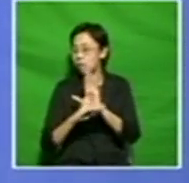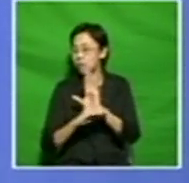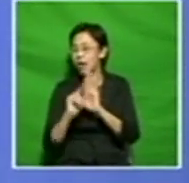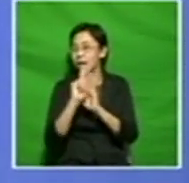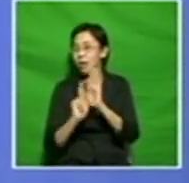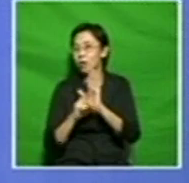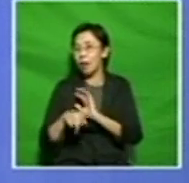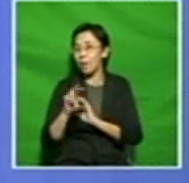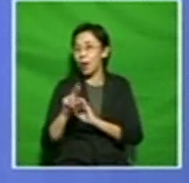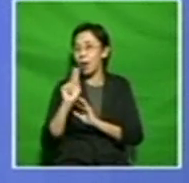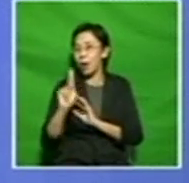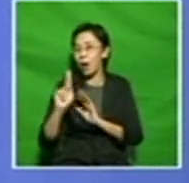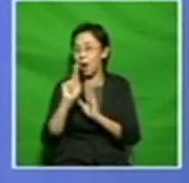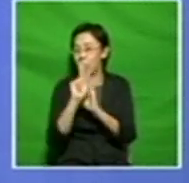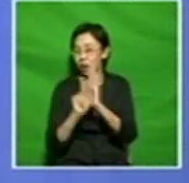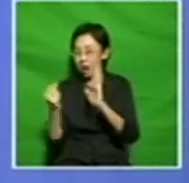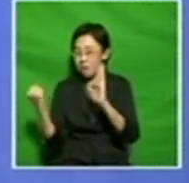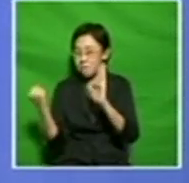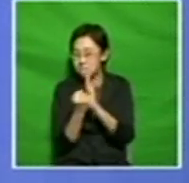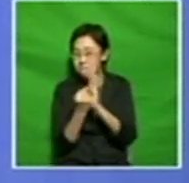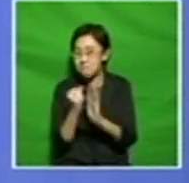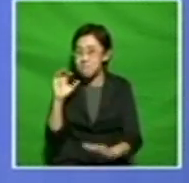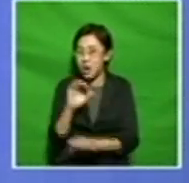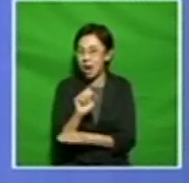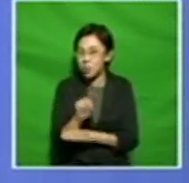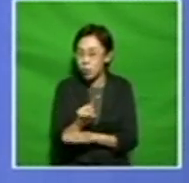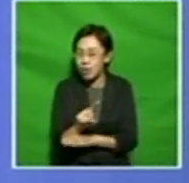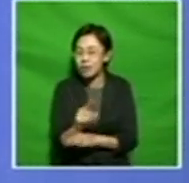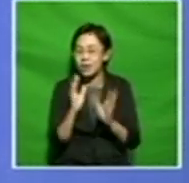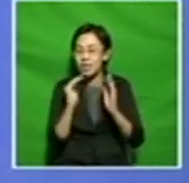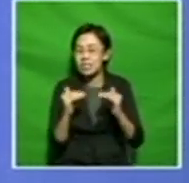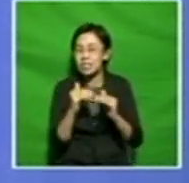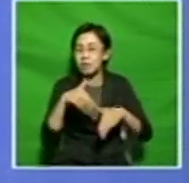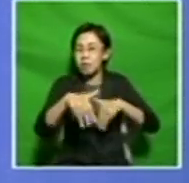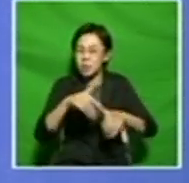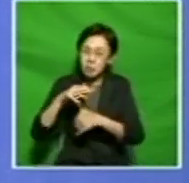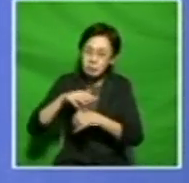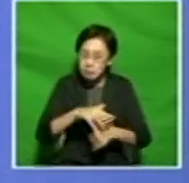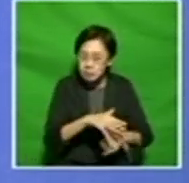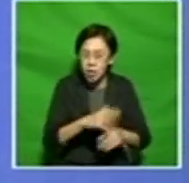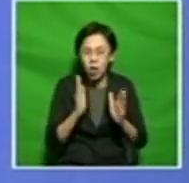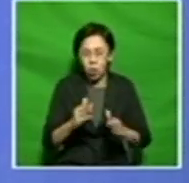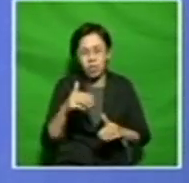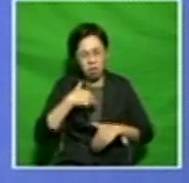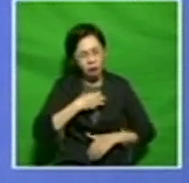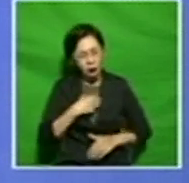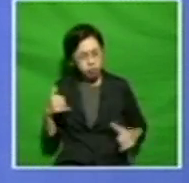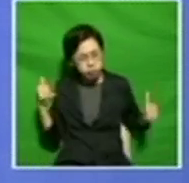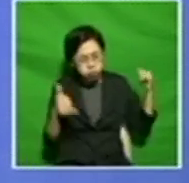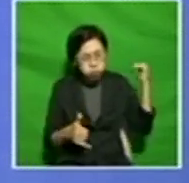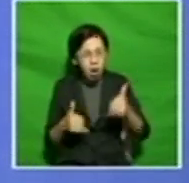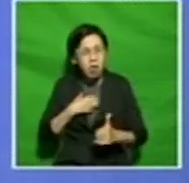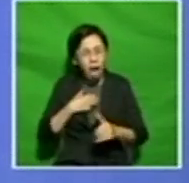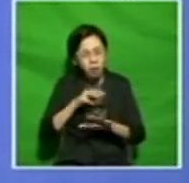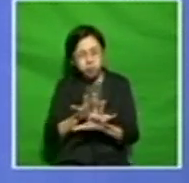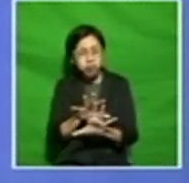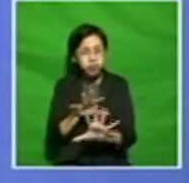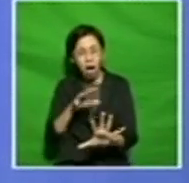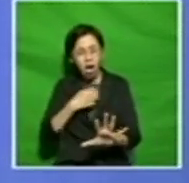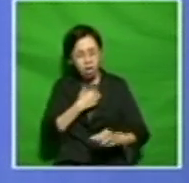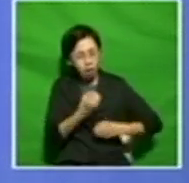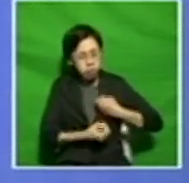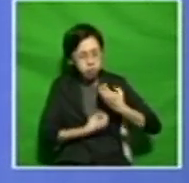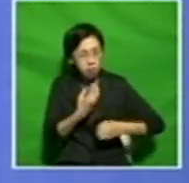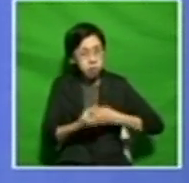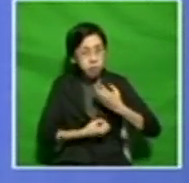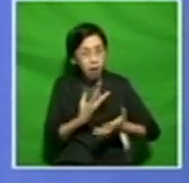ชกำหนดฉุกเฉินจำกัดสิทธิเสรีภาพในการรวมกลุ่มในการชุมนุมในการแสดงความคิด